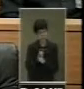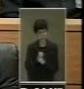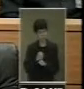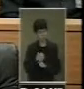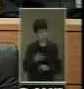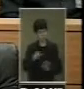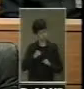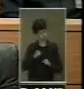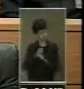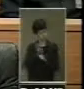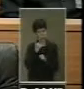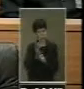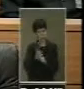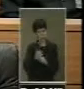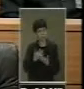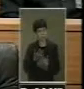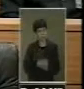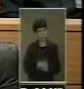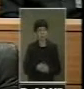าน